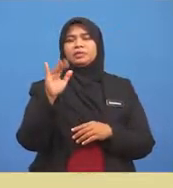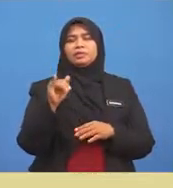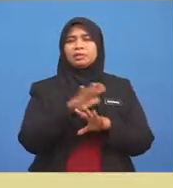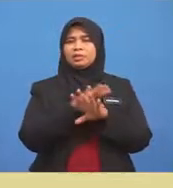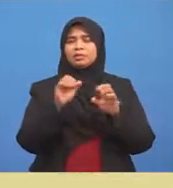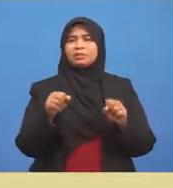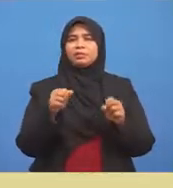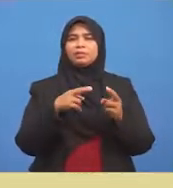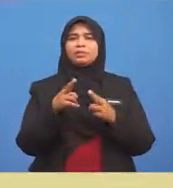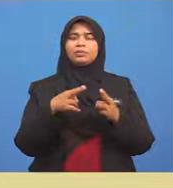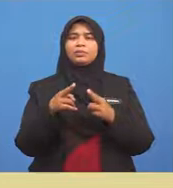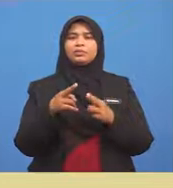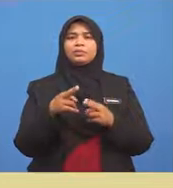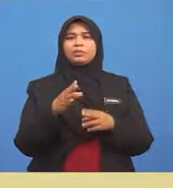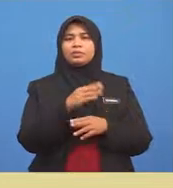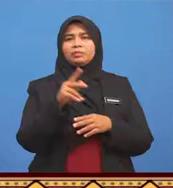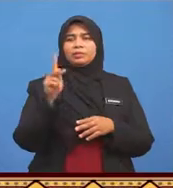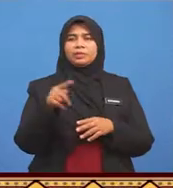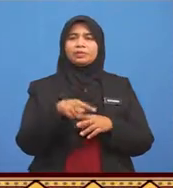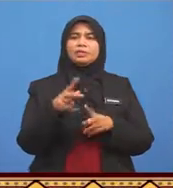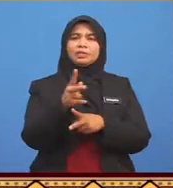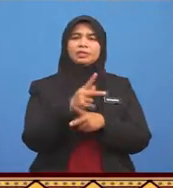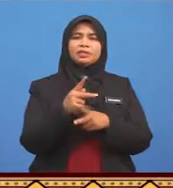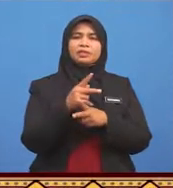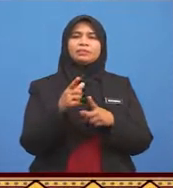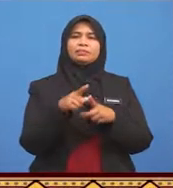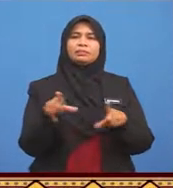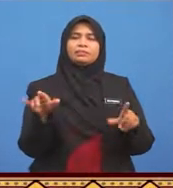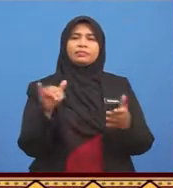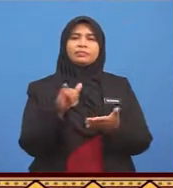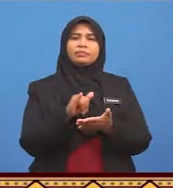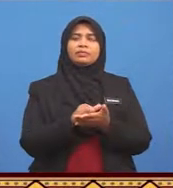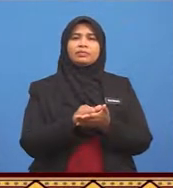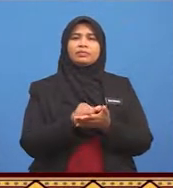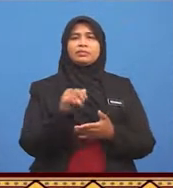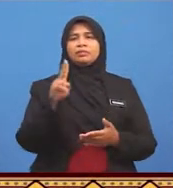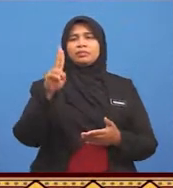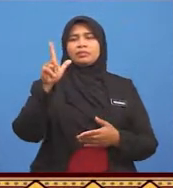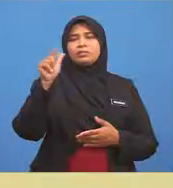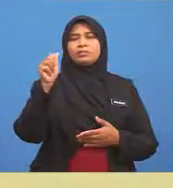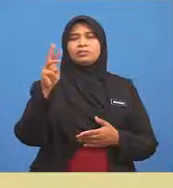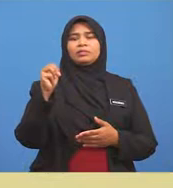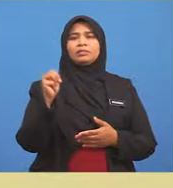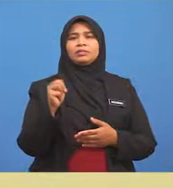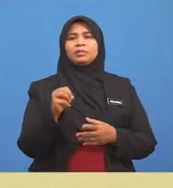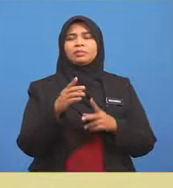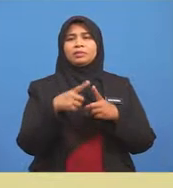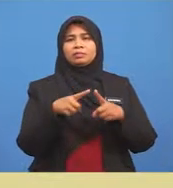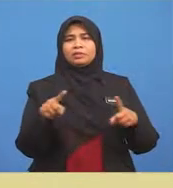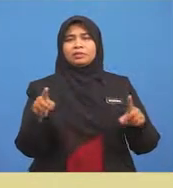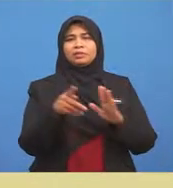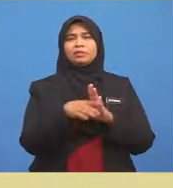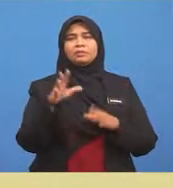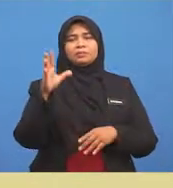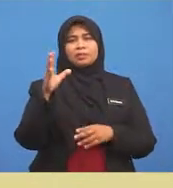boleh mengurus dan perlu dijaga. Selain itu, ulama juga bercanggah pendapat memahami